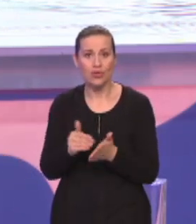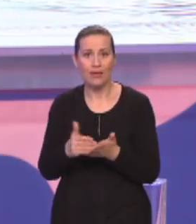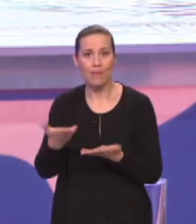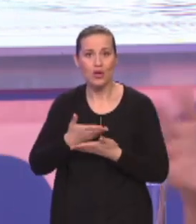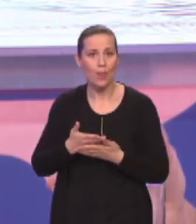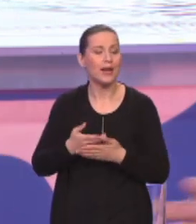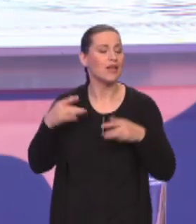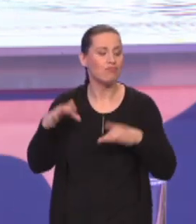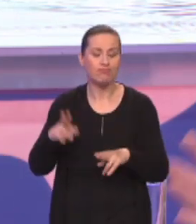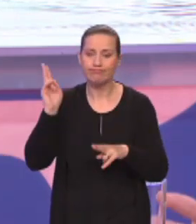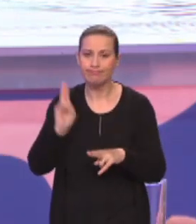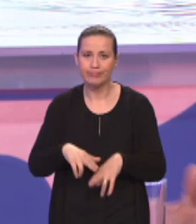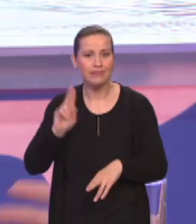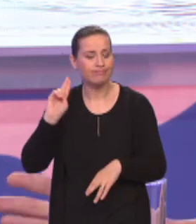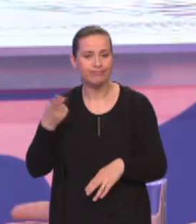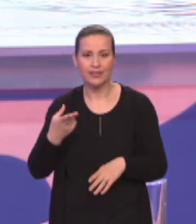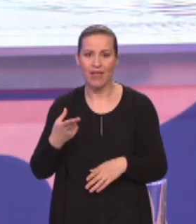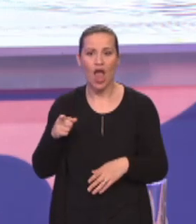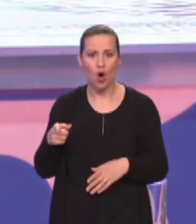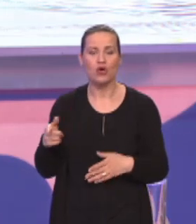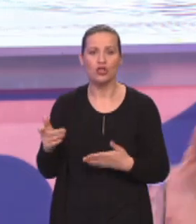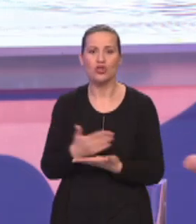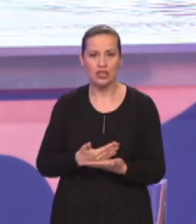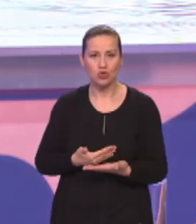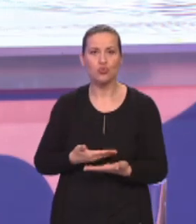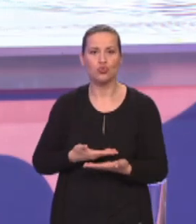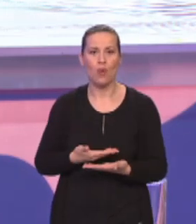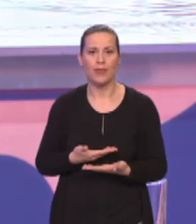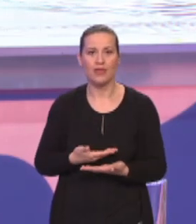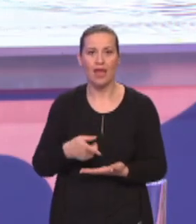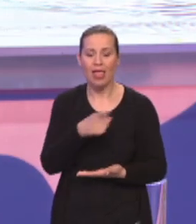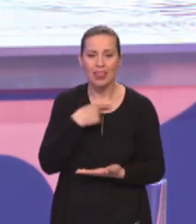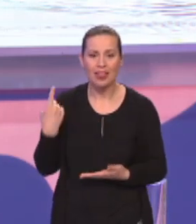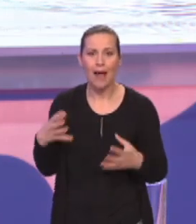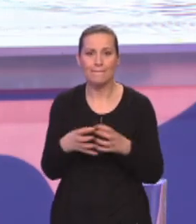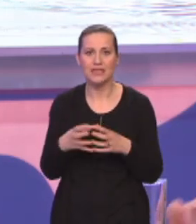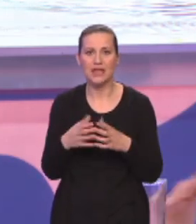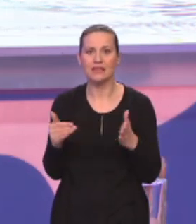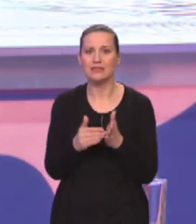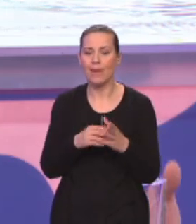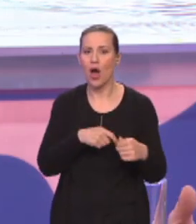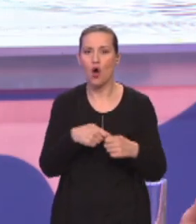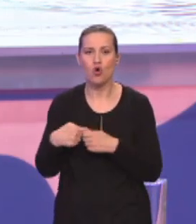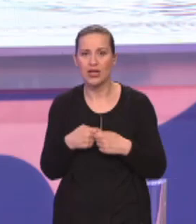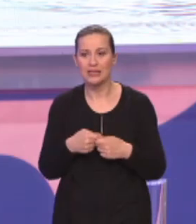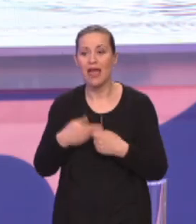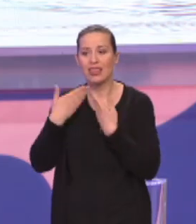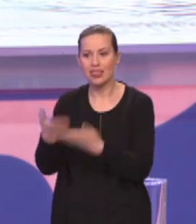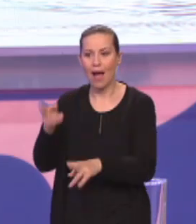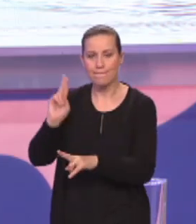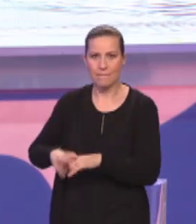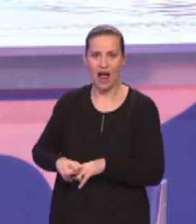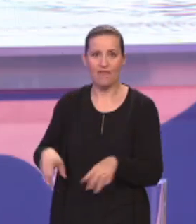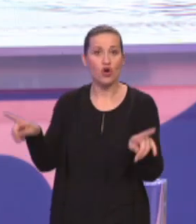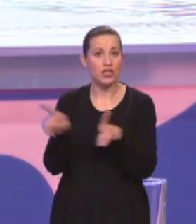ljudskim pravima, kakvim god hoćete, oni to zaslužuju. Dakle, na nama zajednici je da se organiziramo i da im to pravo damo.